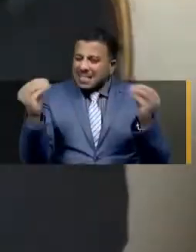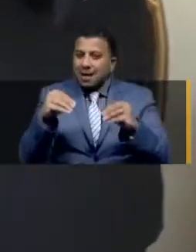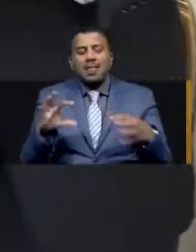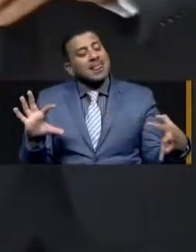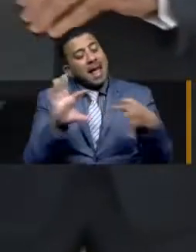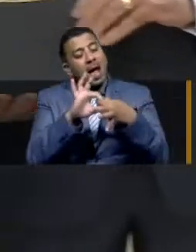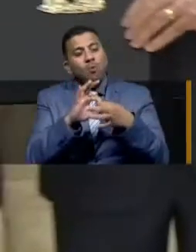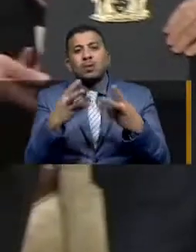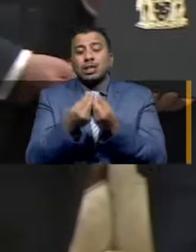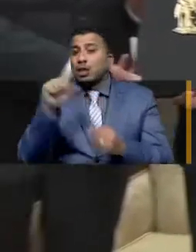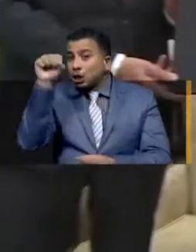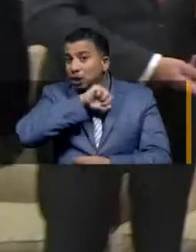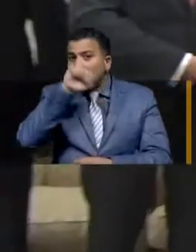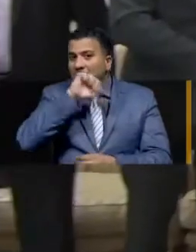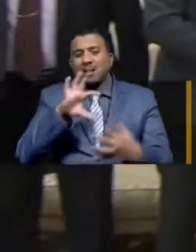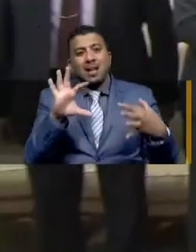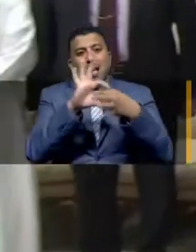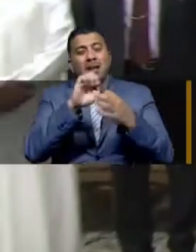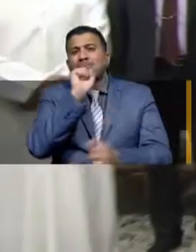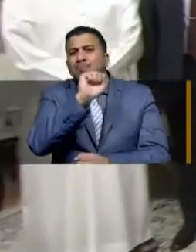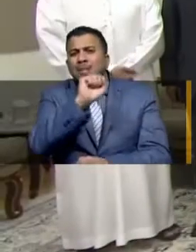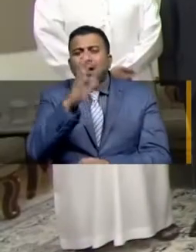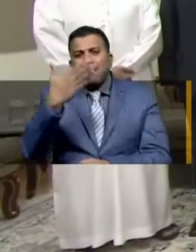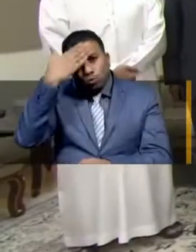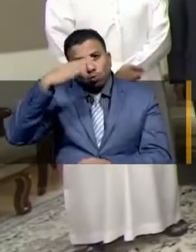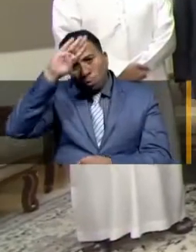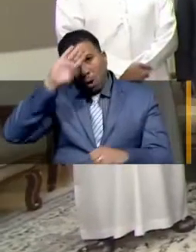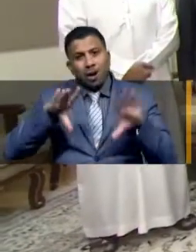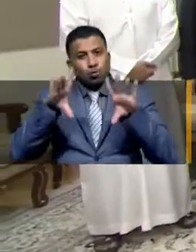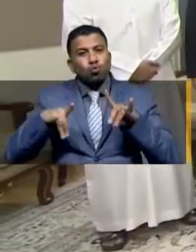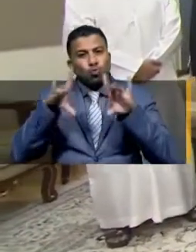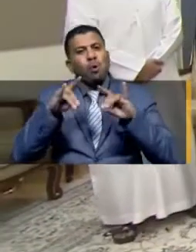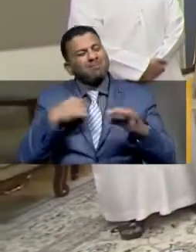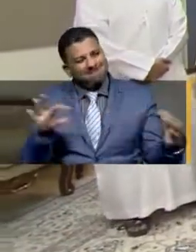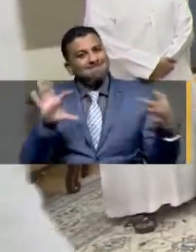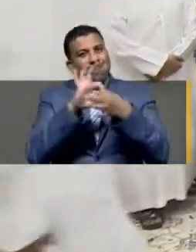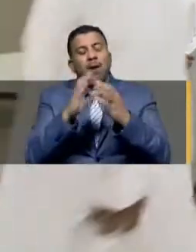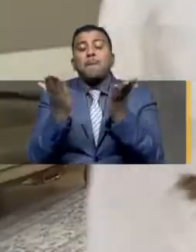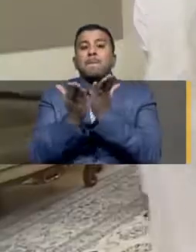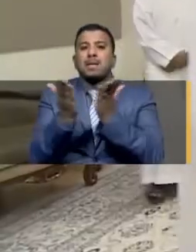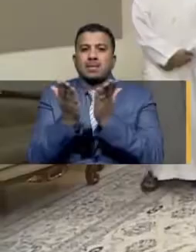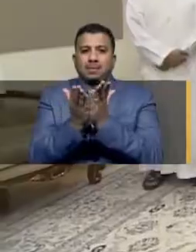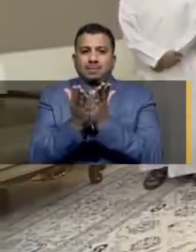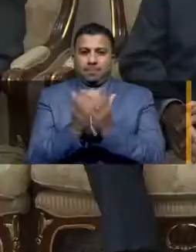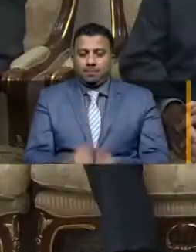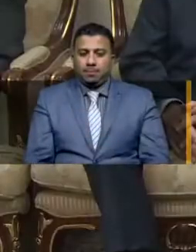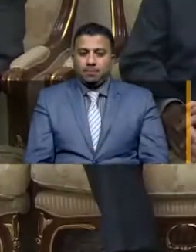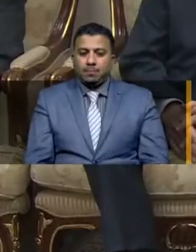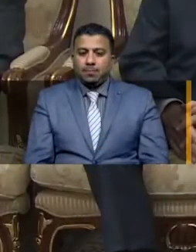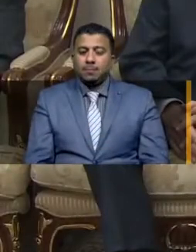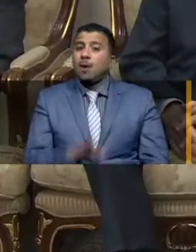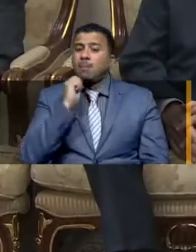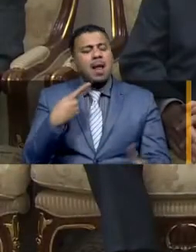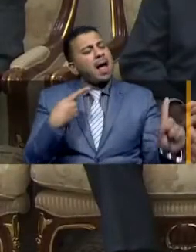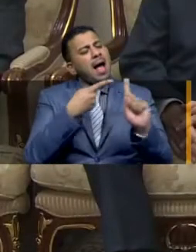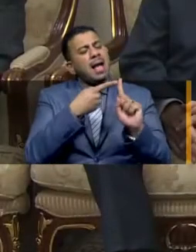التعاون بين إمارة الشارقة وولاية فيكتوريا في مجالات التعليم وتطوير العمل في المدرسة. كما وتهدف